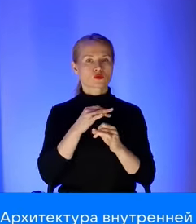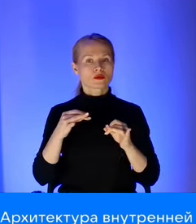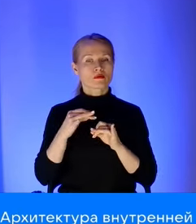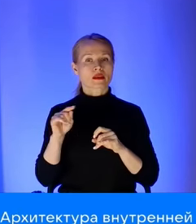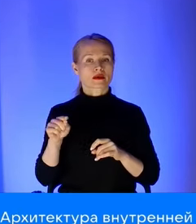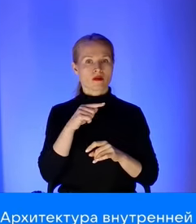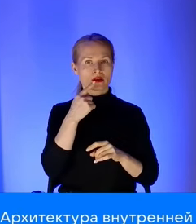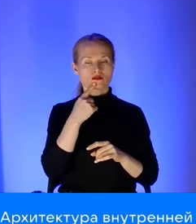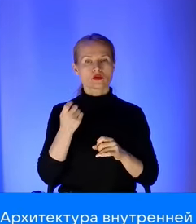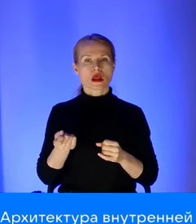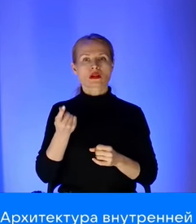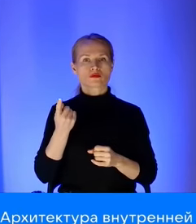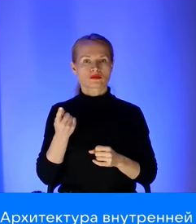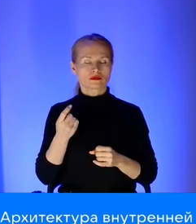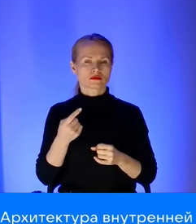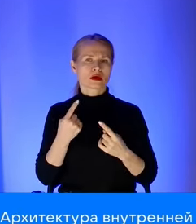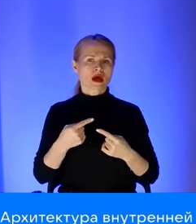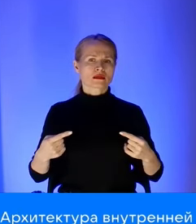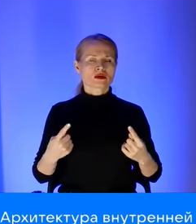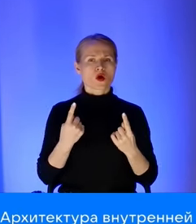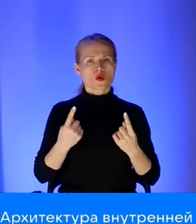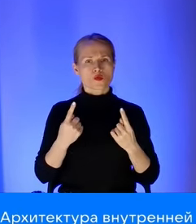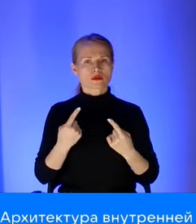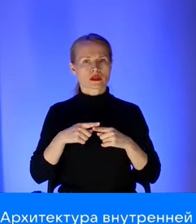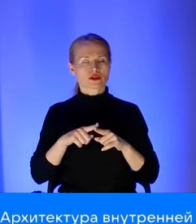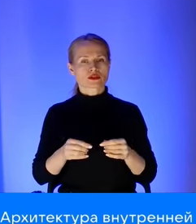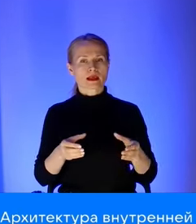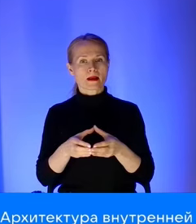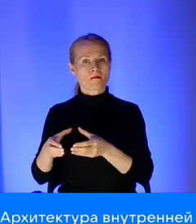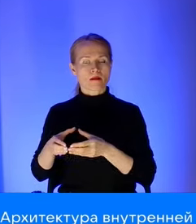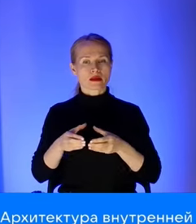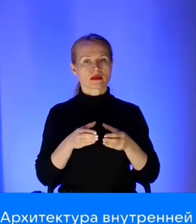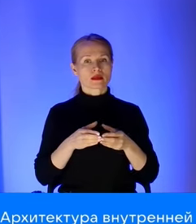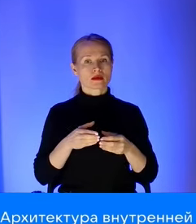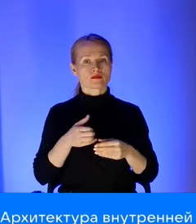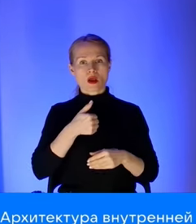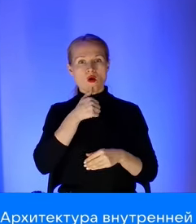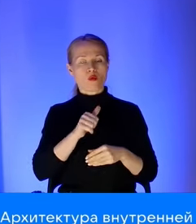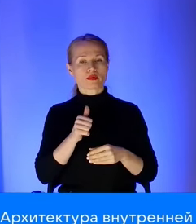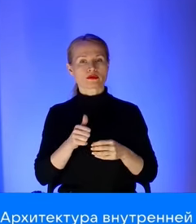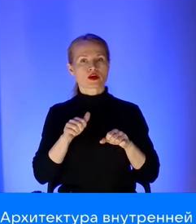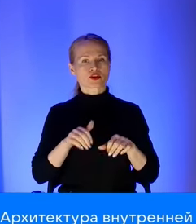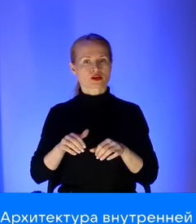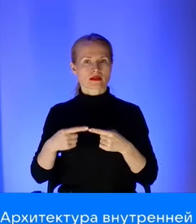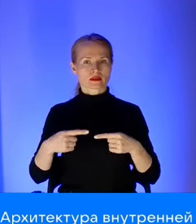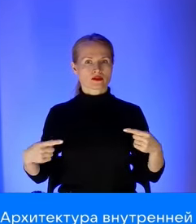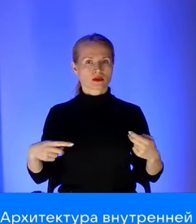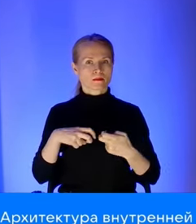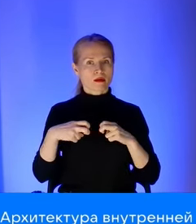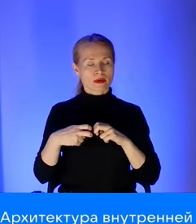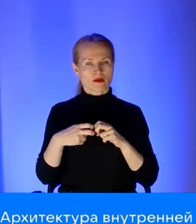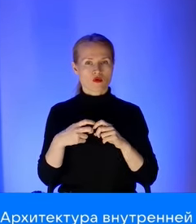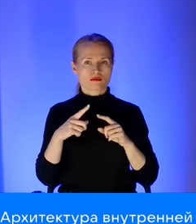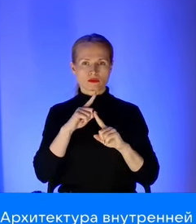компаний и э вот там опыт решения проблем На таких объёмах он вполне себе уникален То есть те